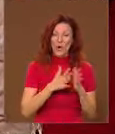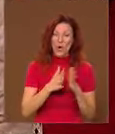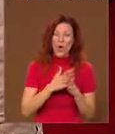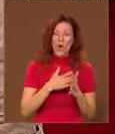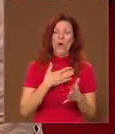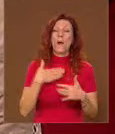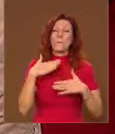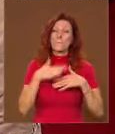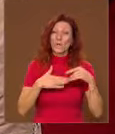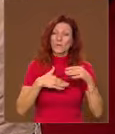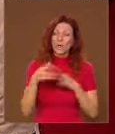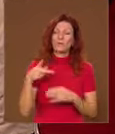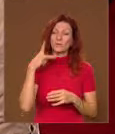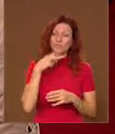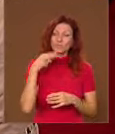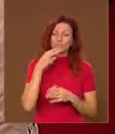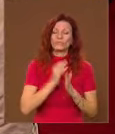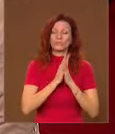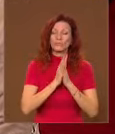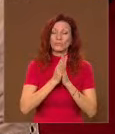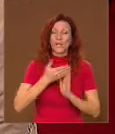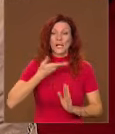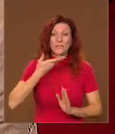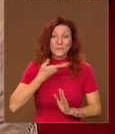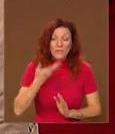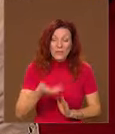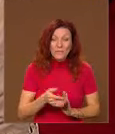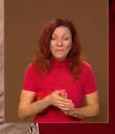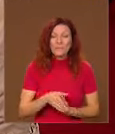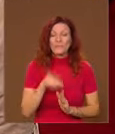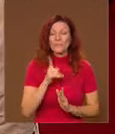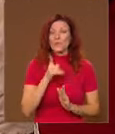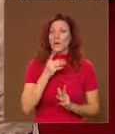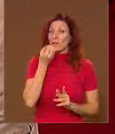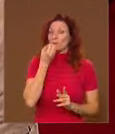се подготвят със съответните духовни